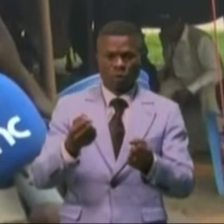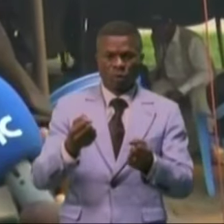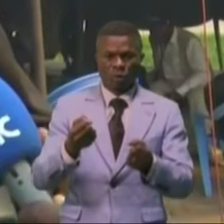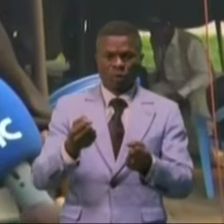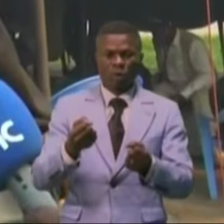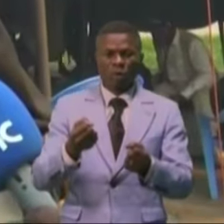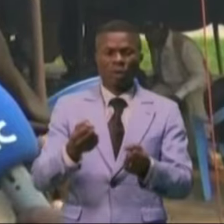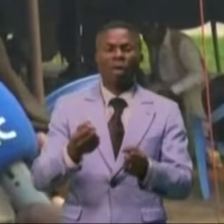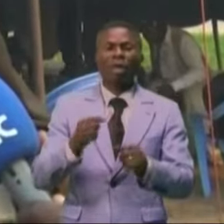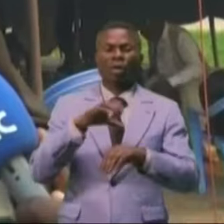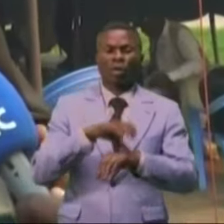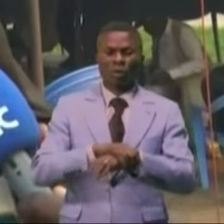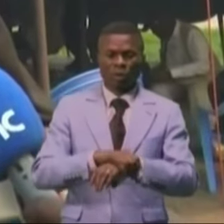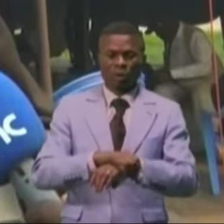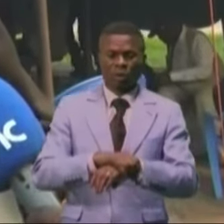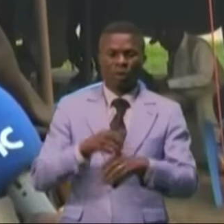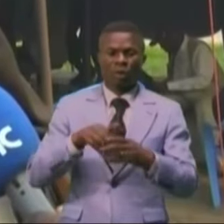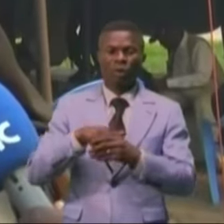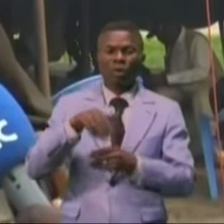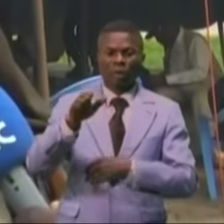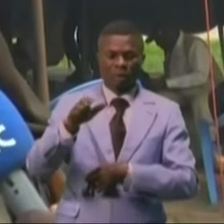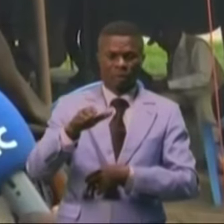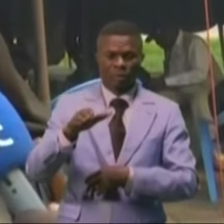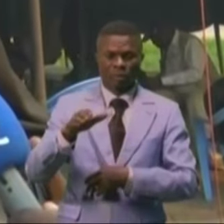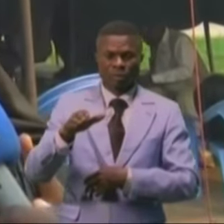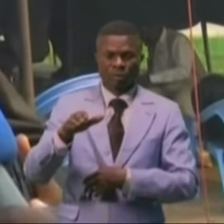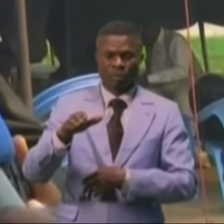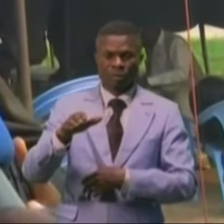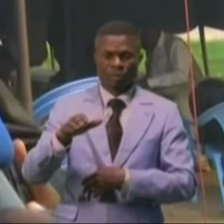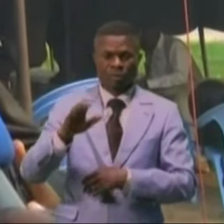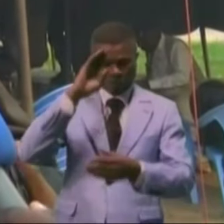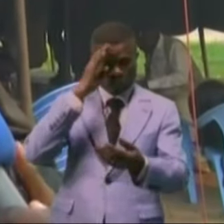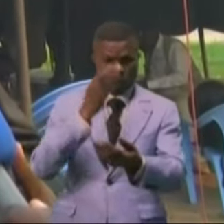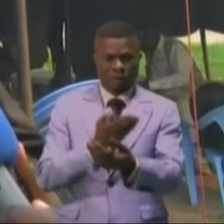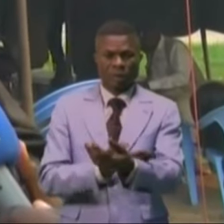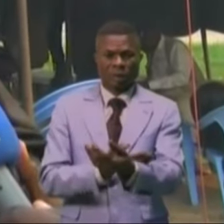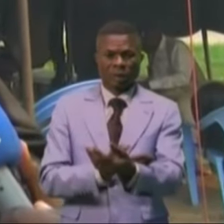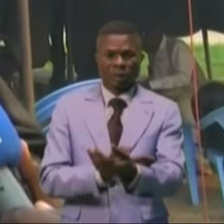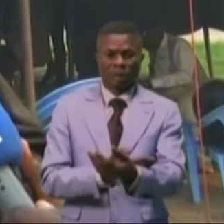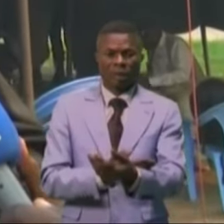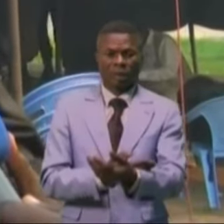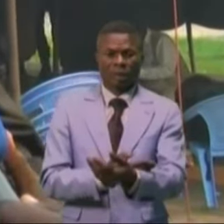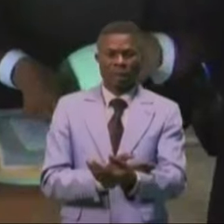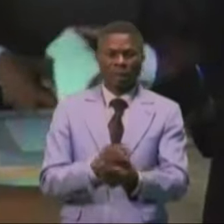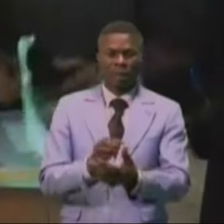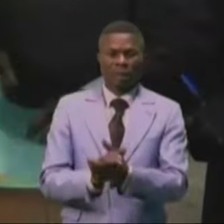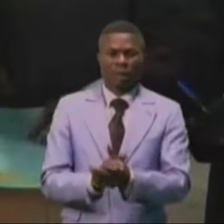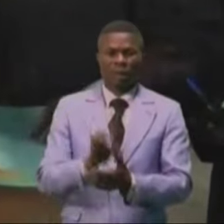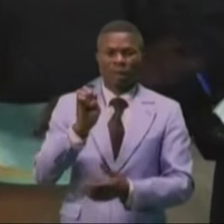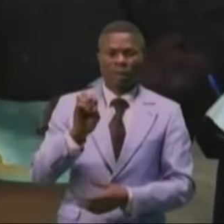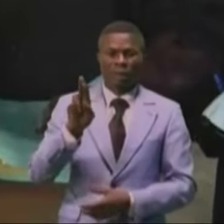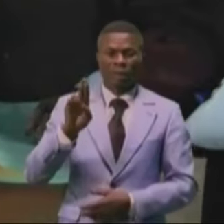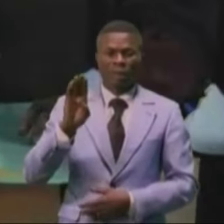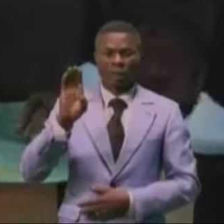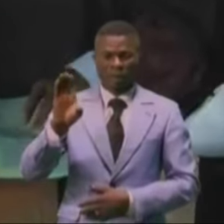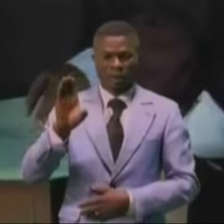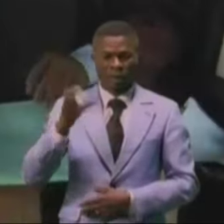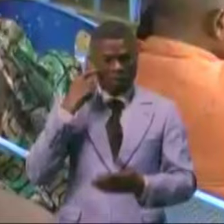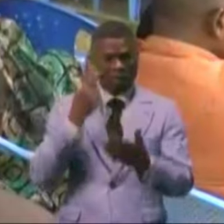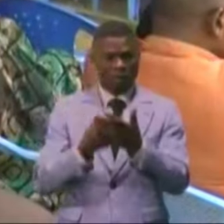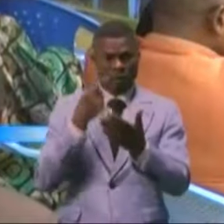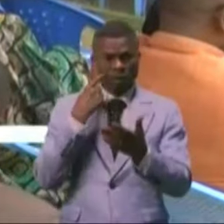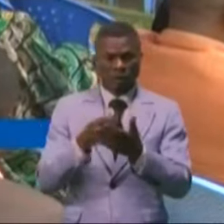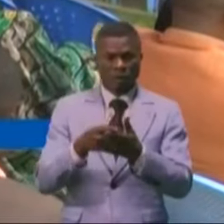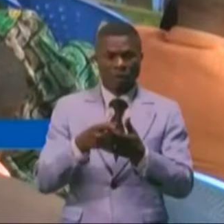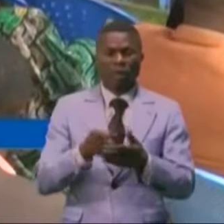qu'avait en son temps leur fils, le défunt Kevin Tamba. Comme vous le constatez, l'instruction